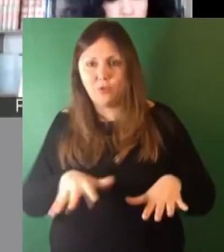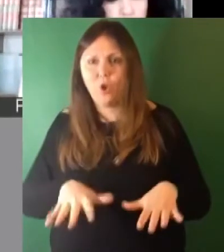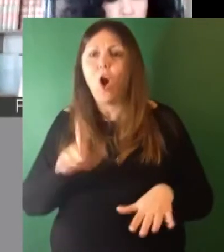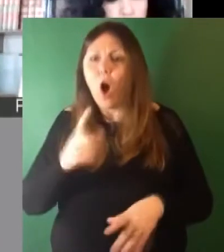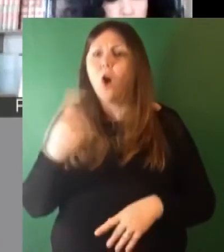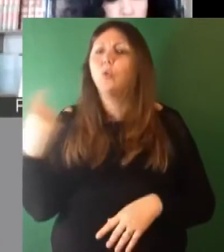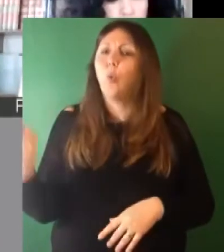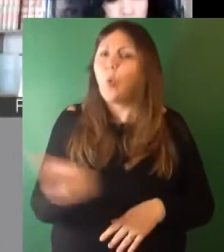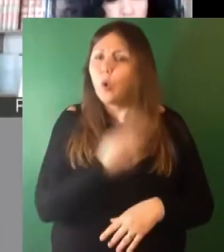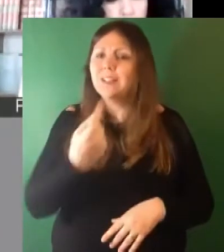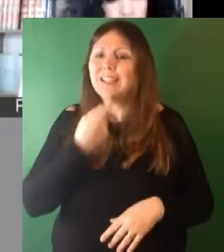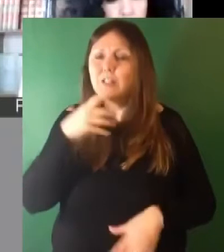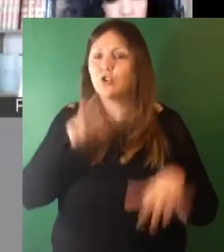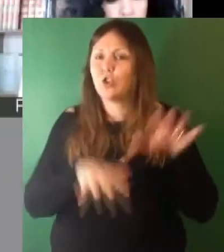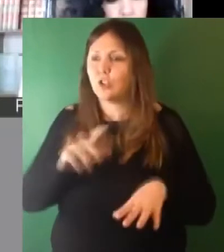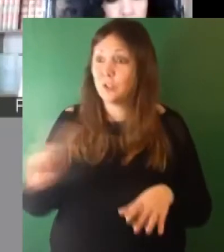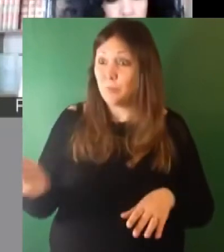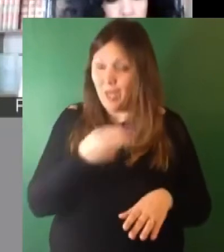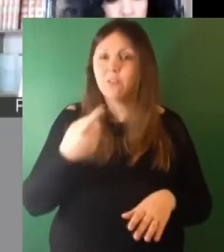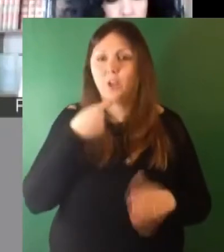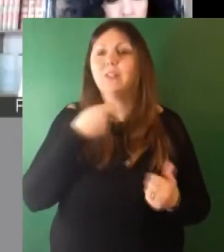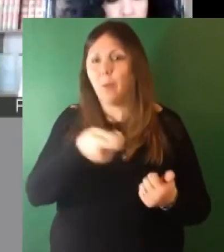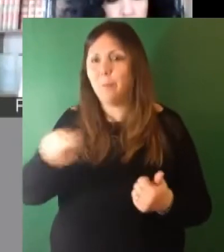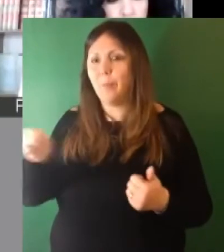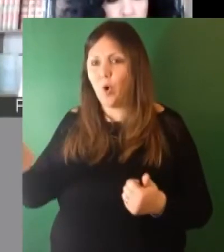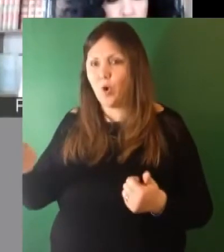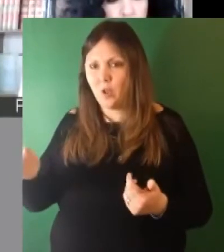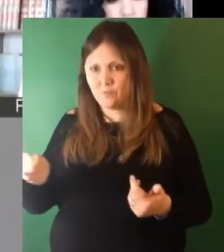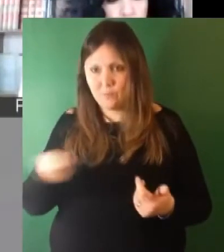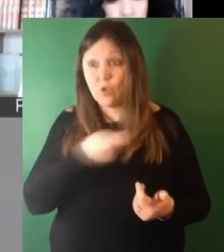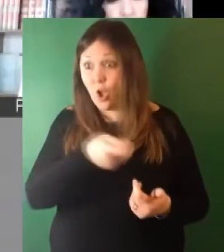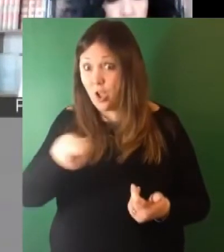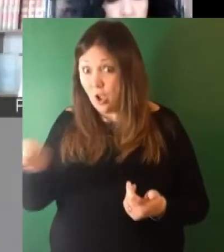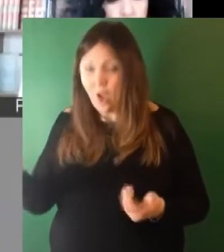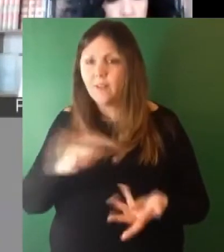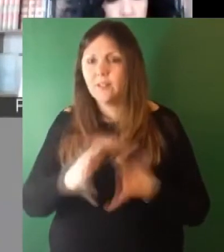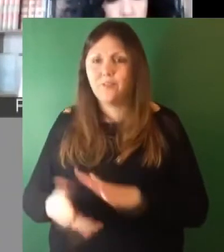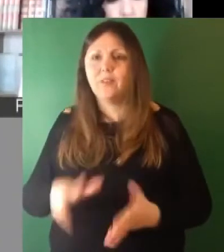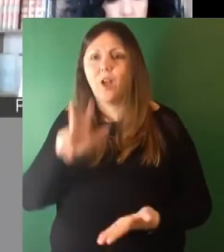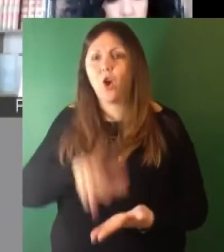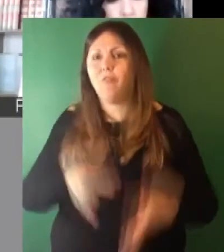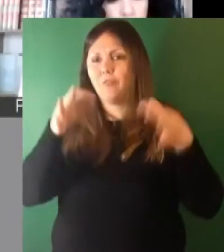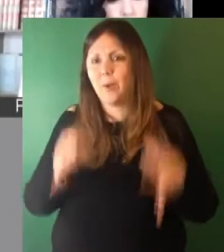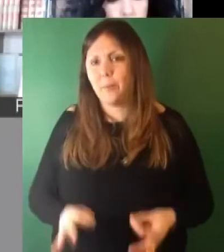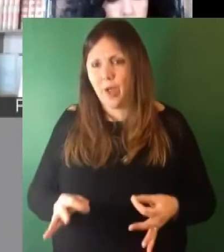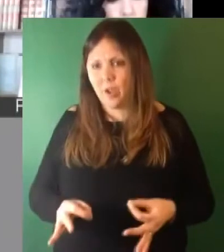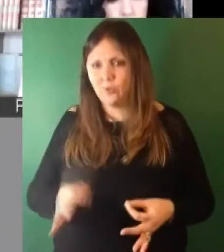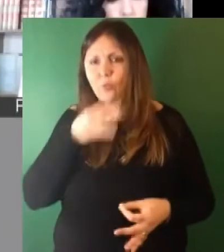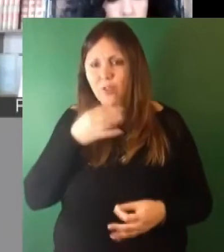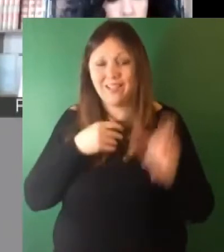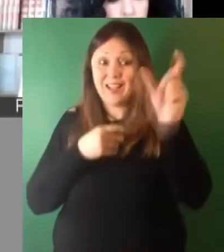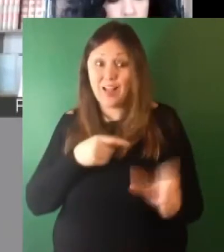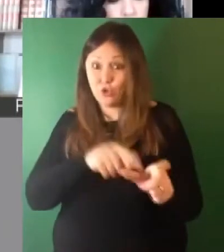sospetti con la positività del tampone diventano dei casi confermati. Quindi il caso sospetto ovviamente è il caso che presenta